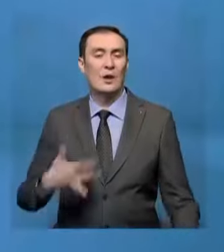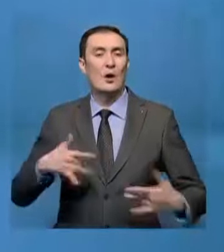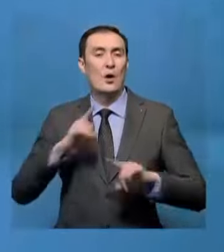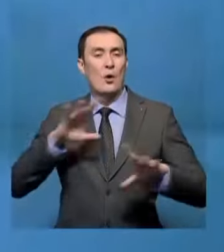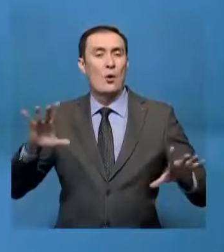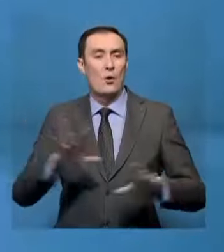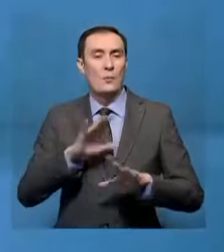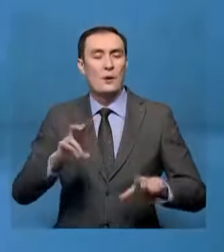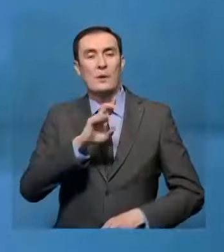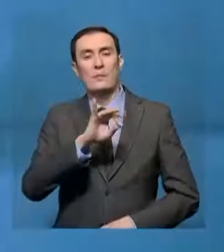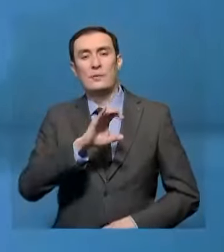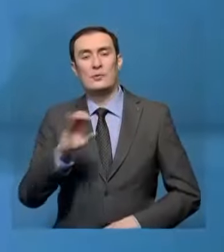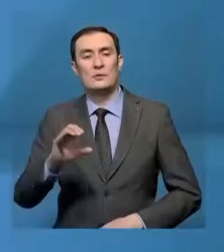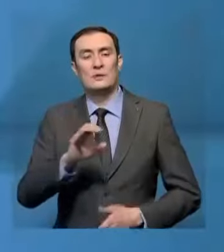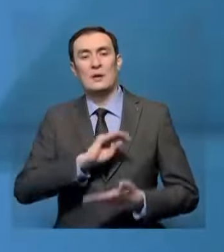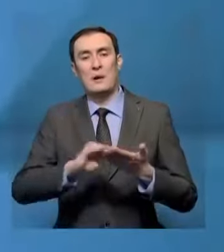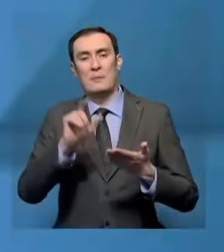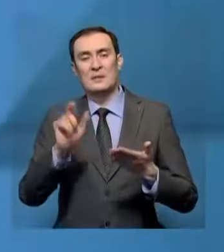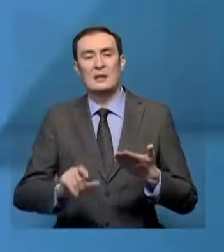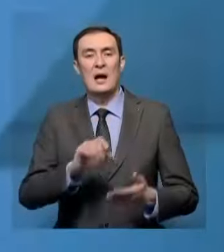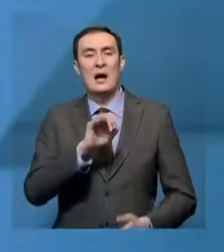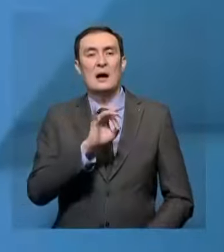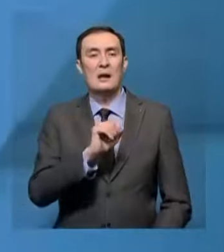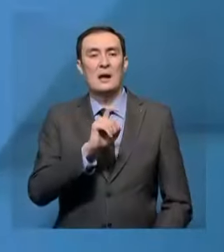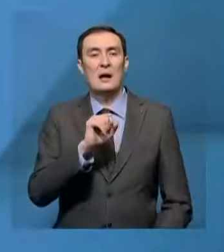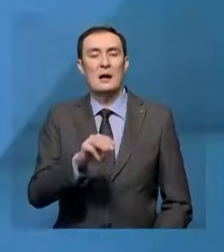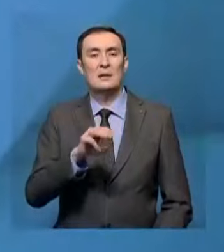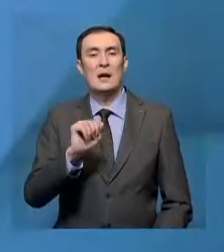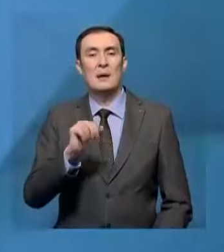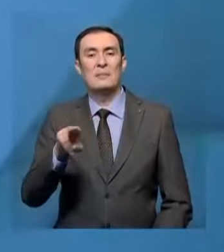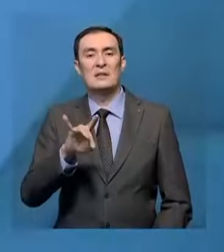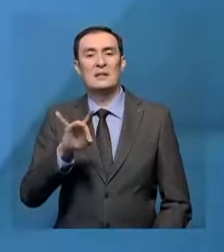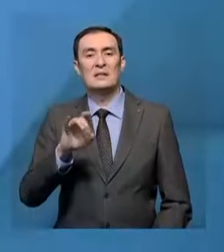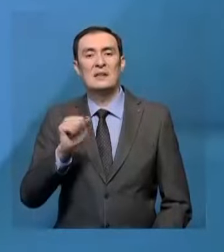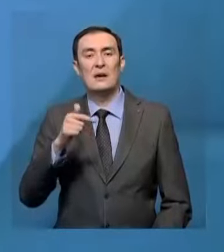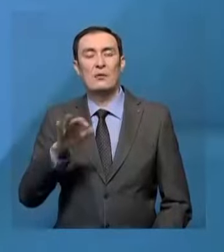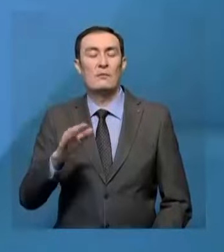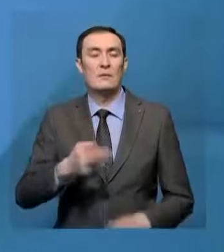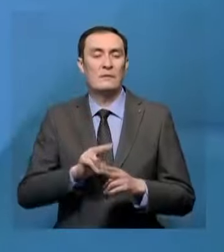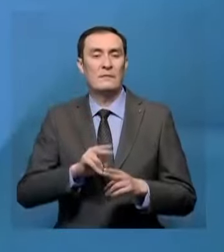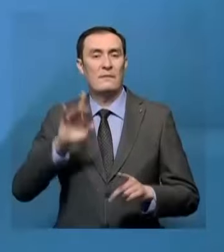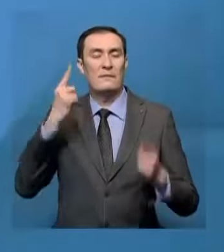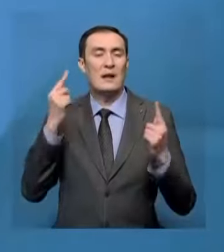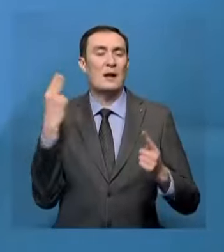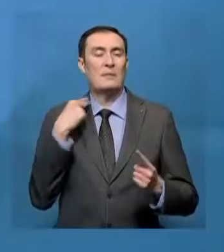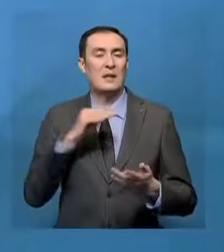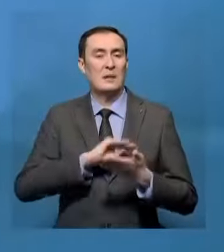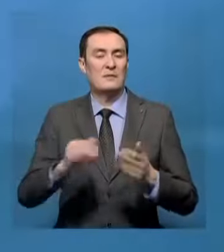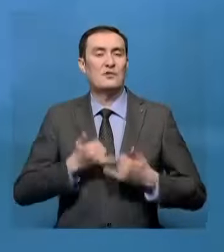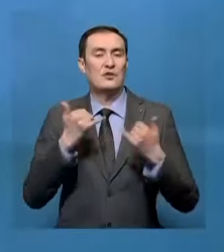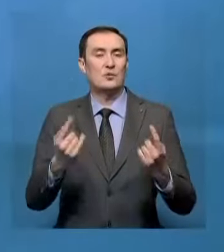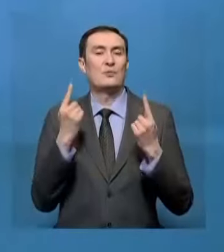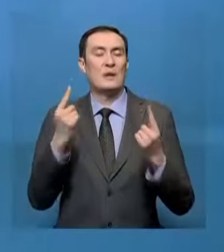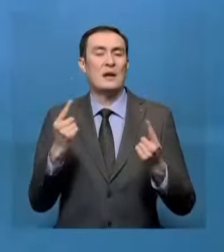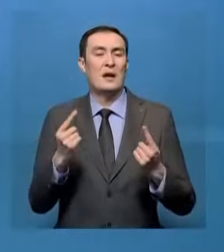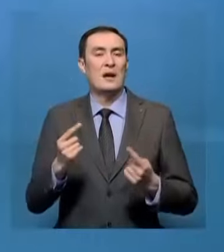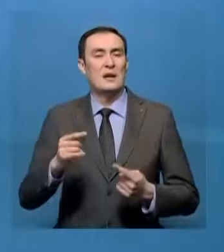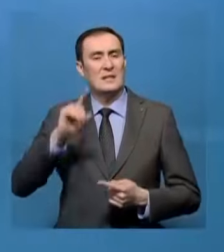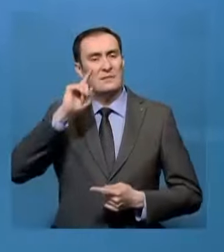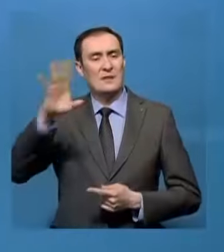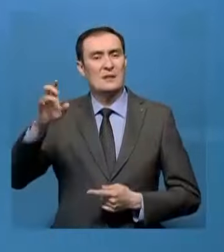Опера «Брюс» композитора Рахата Би Абдусагина прогремела в Великобритании. Произведение, написанное в честь юбилея одного из